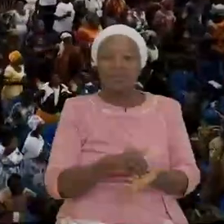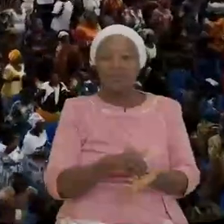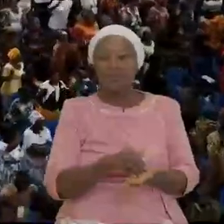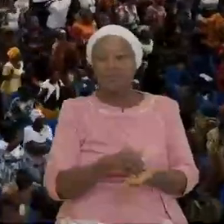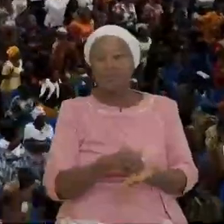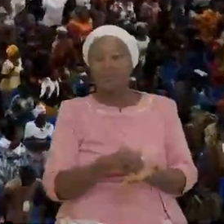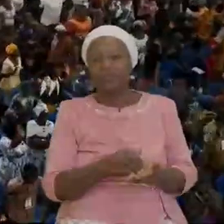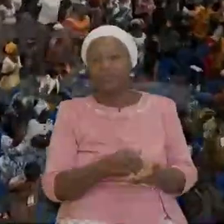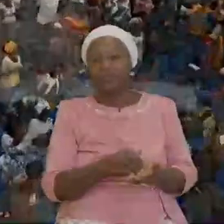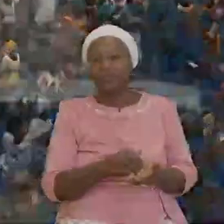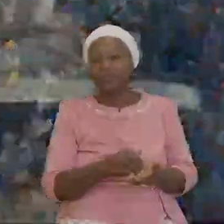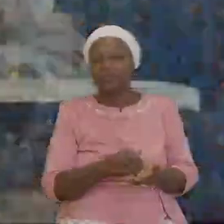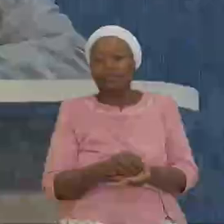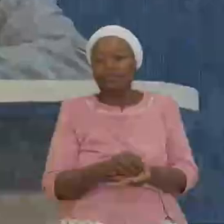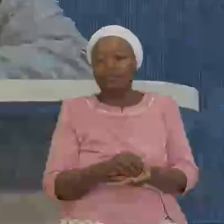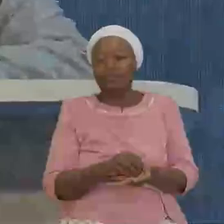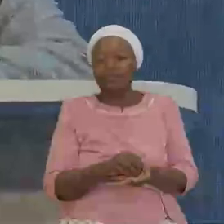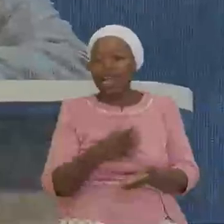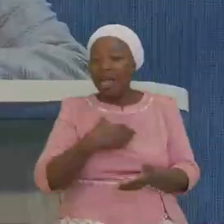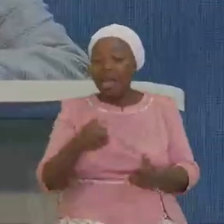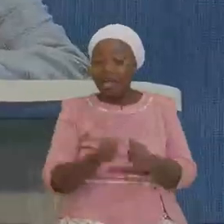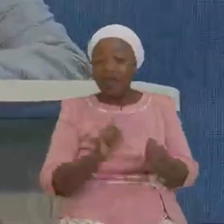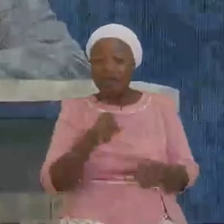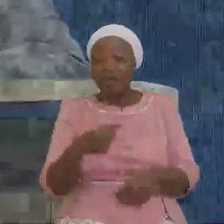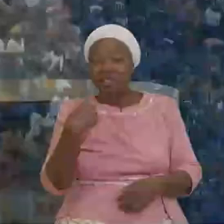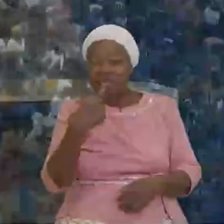vie ne sera plus la même.